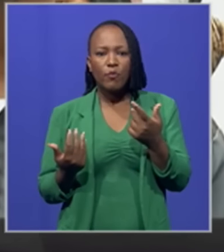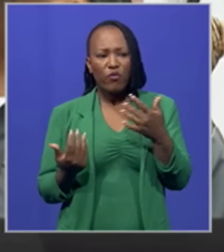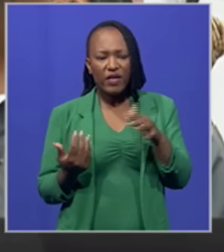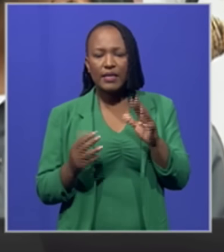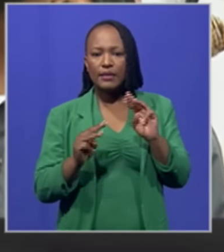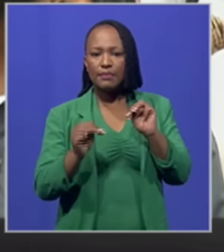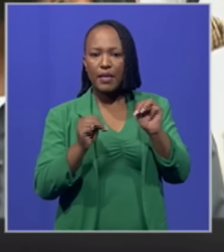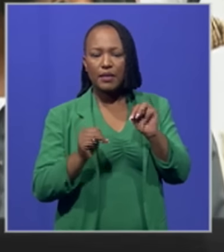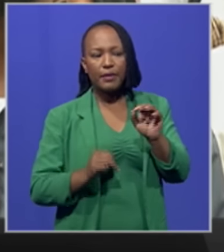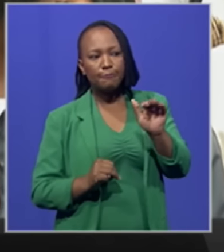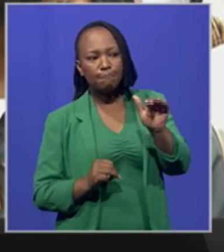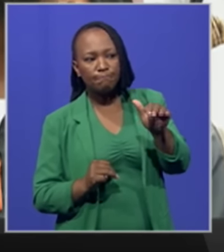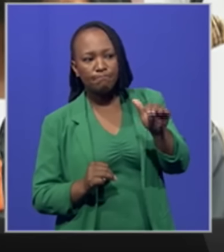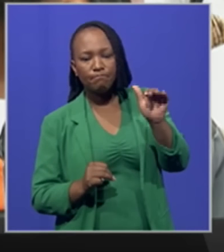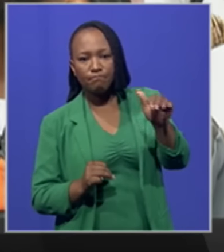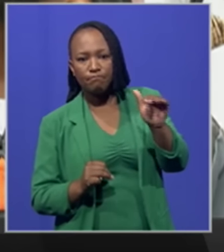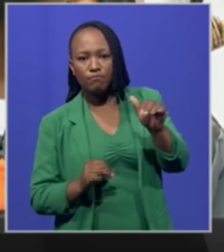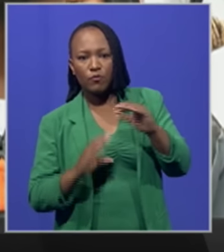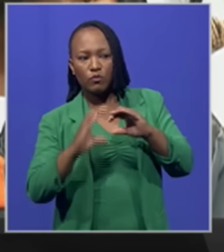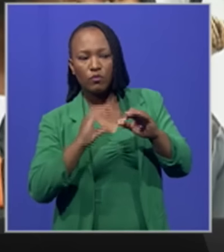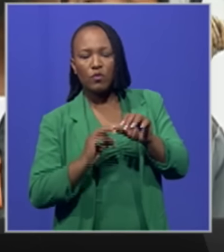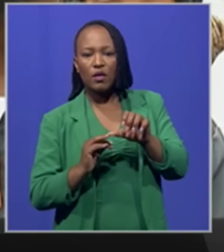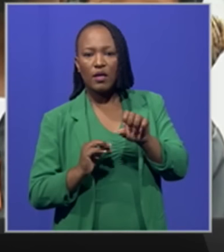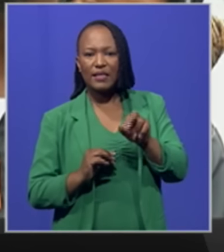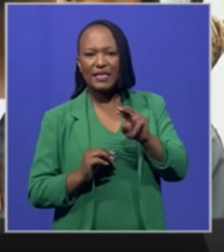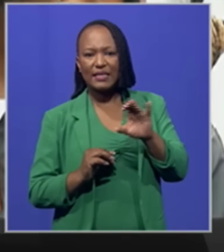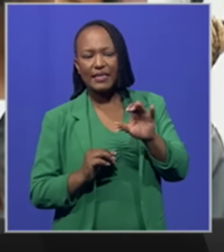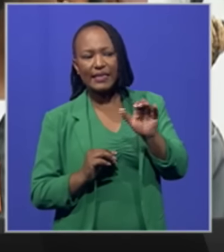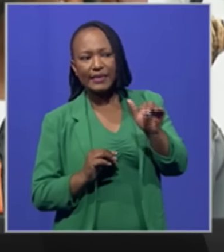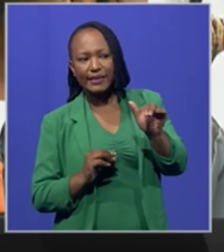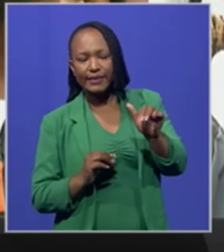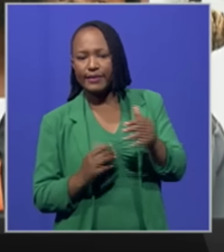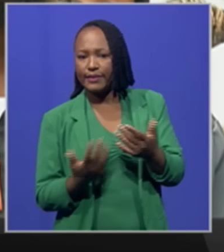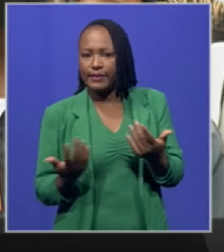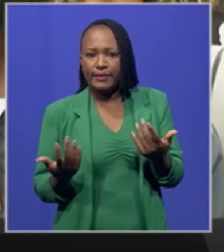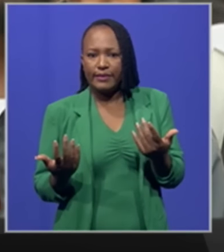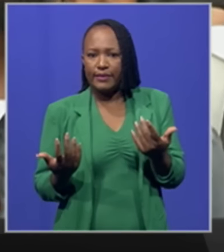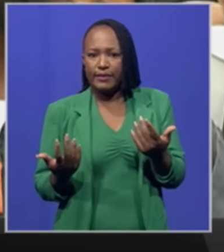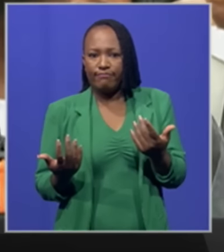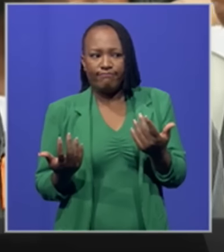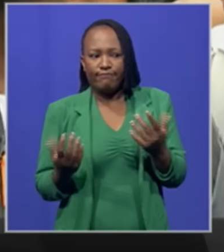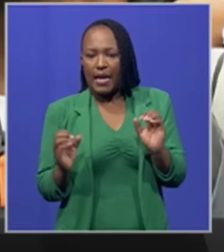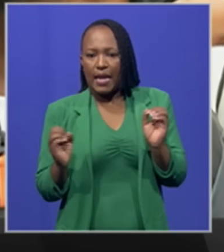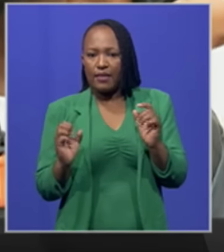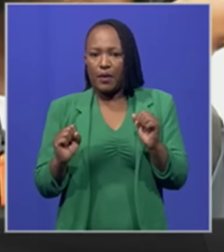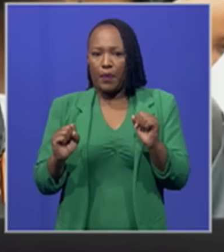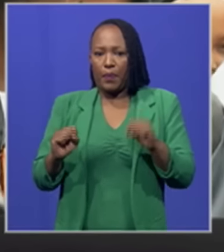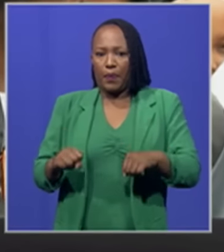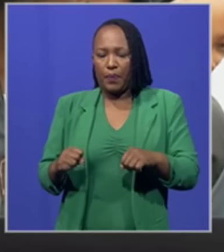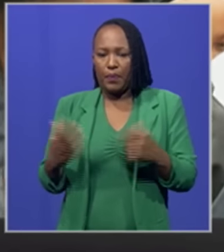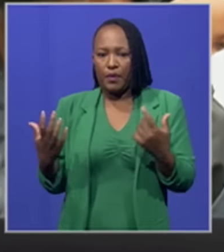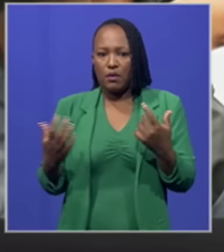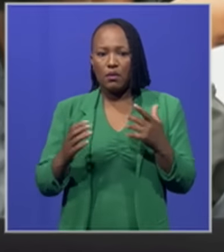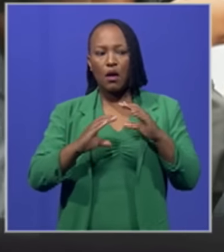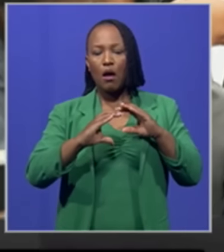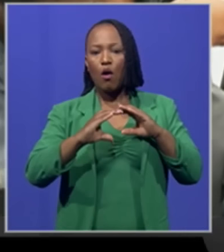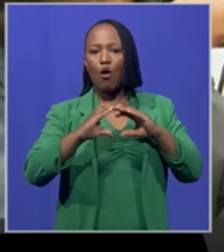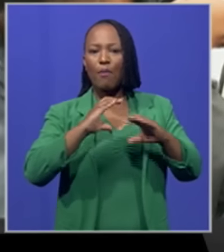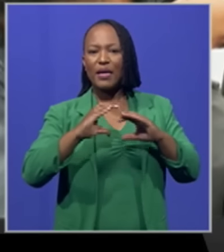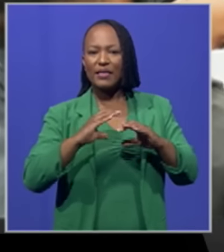management re zama go communicate le SRC ya rona mare ne go sena tumalano e pe re dumalanang ka no go sena communication